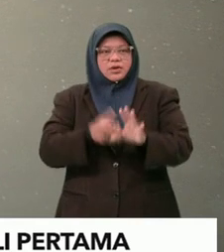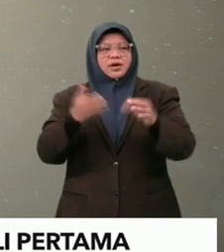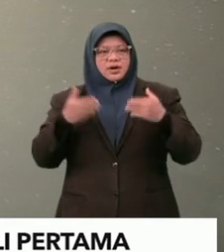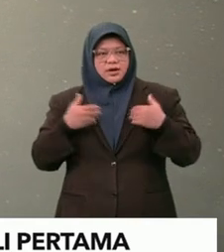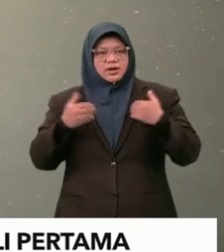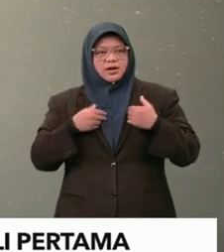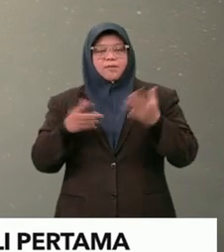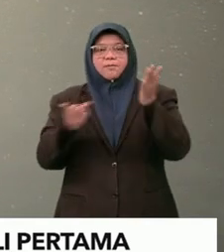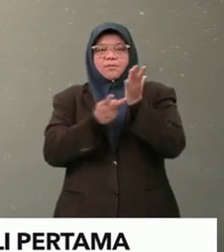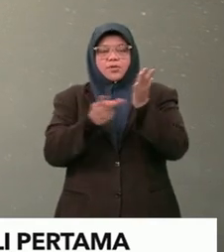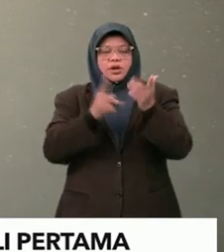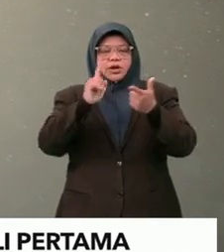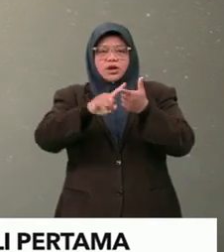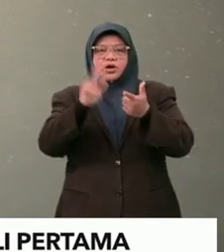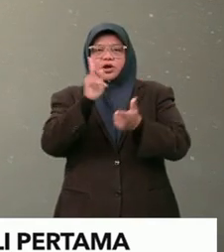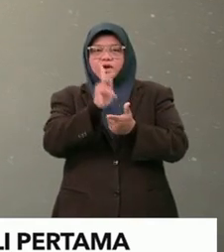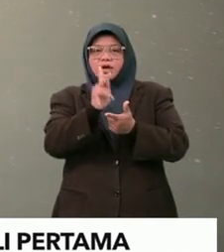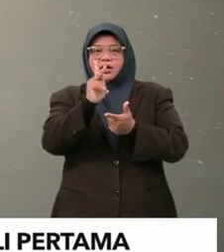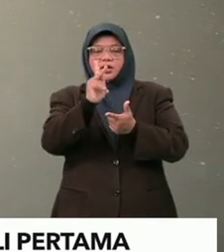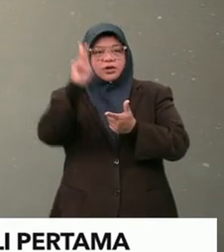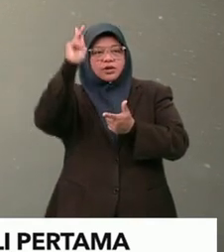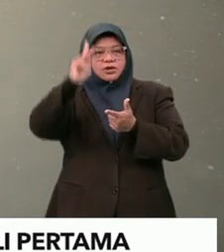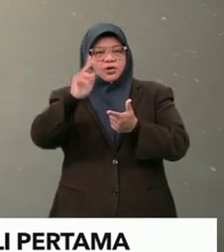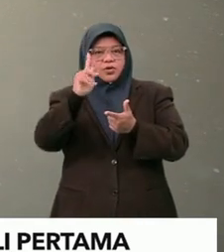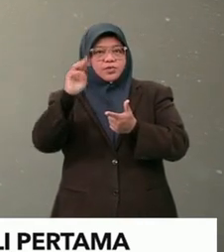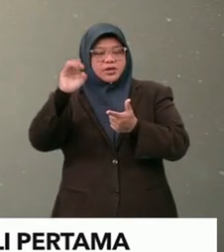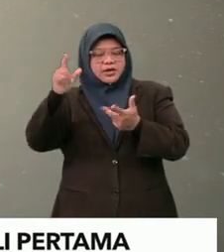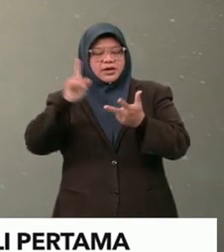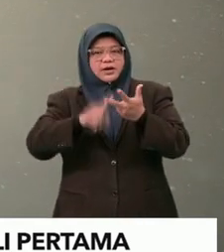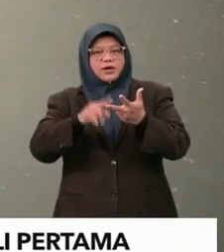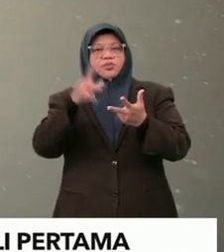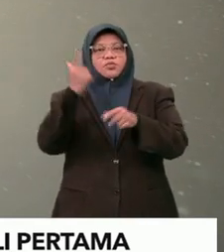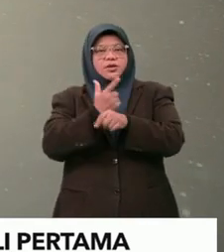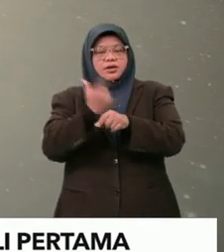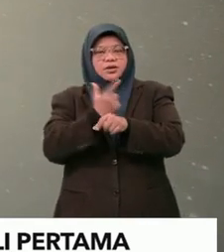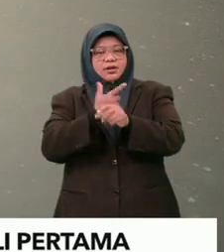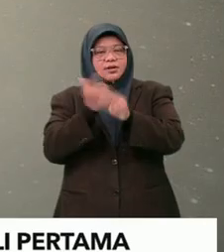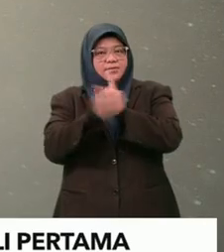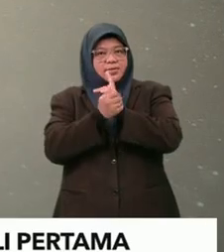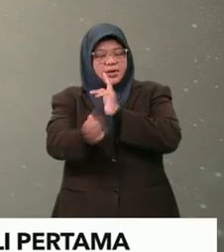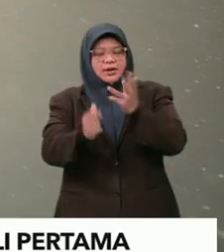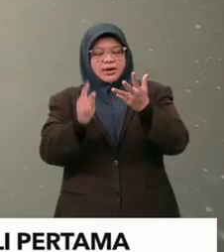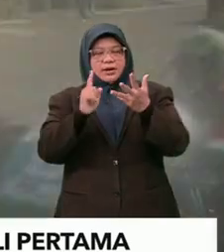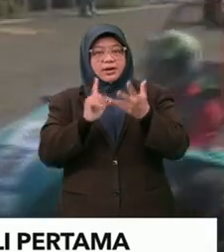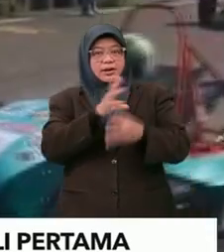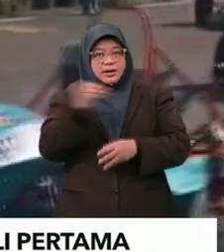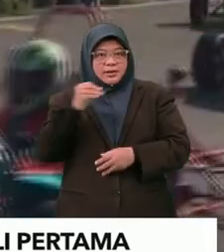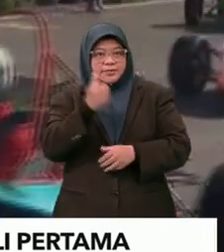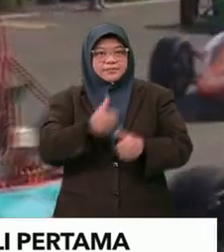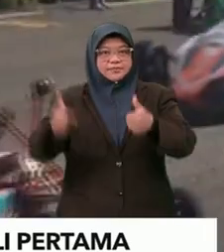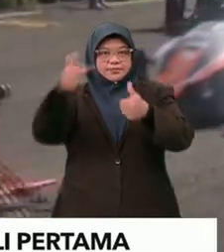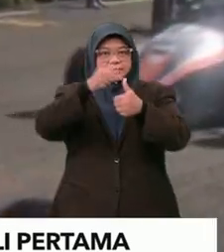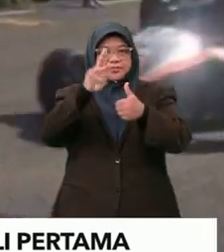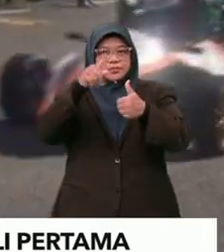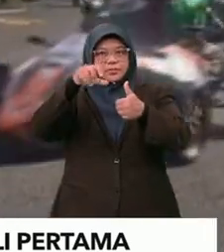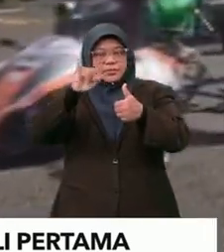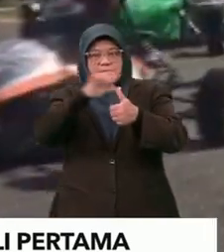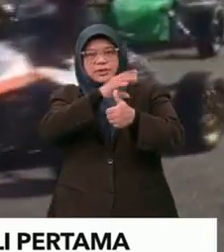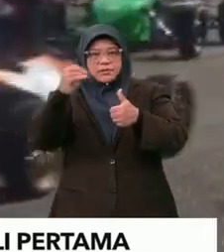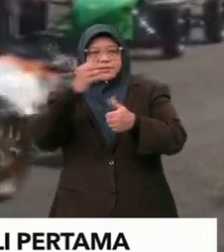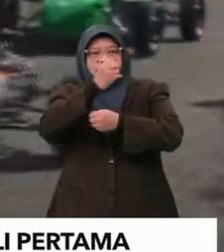Politeknik Kholis community pusat get marah serta Institut latihan kemahiran netcash wuxi Profesor Datuk mata